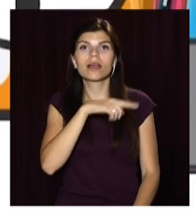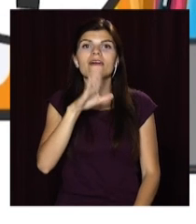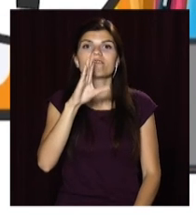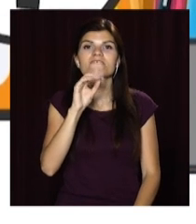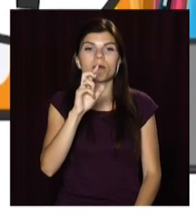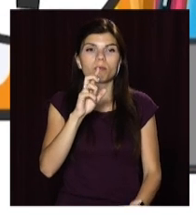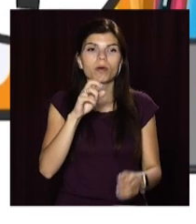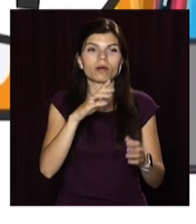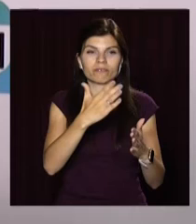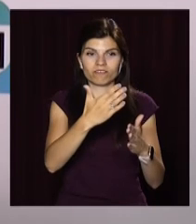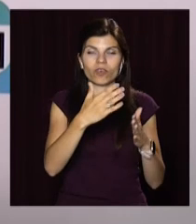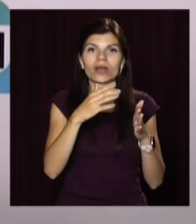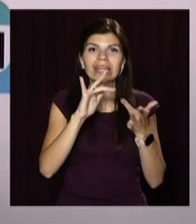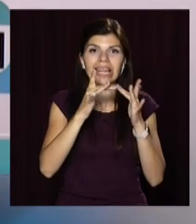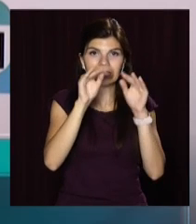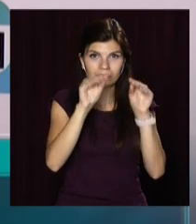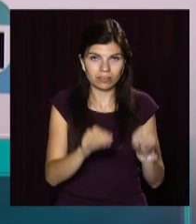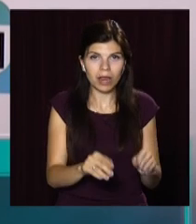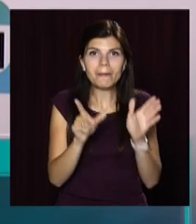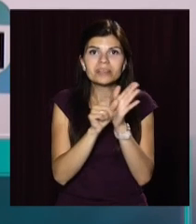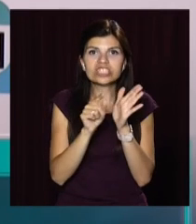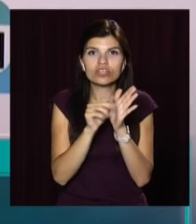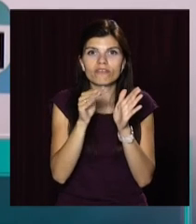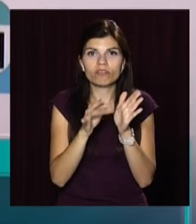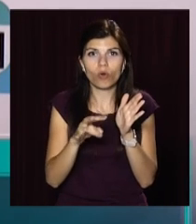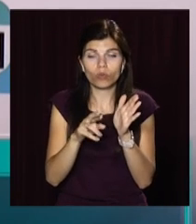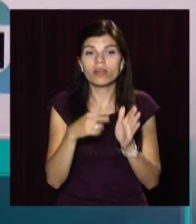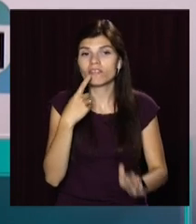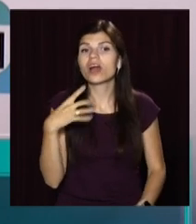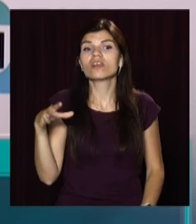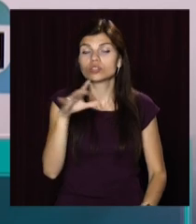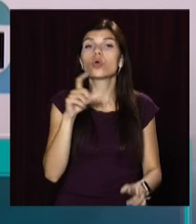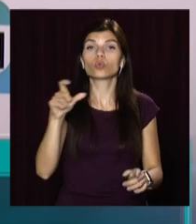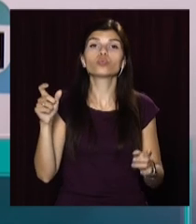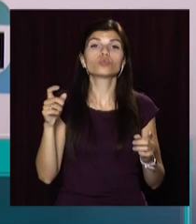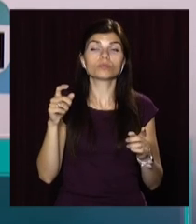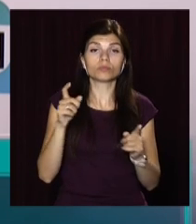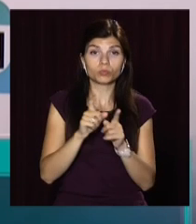веб-порталі Пенсійного фонду. Всім роботодавцям і всім застрахованим особам необхідно